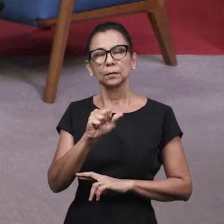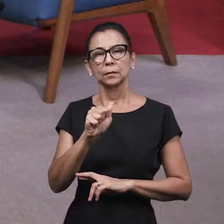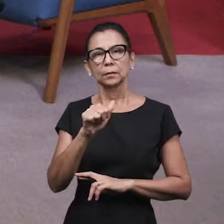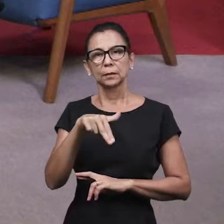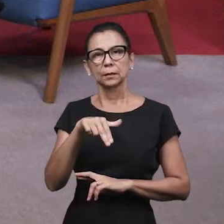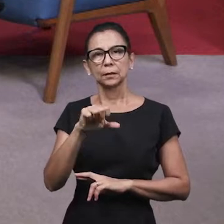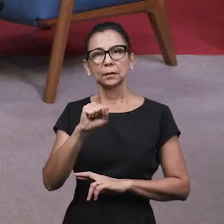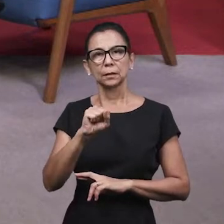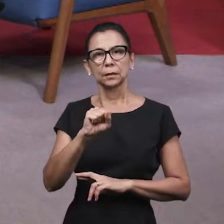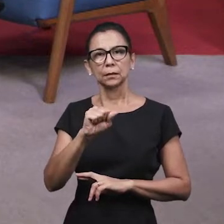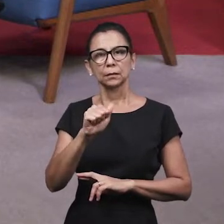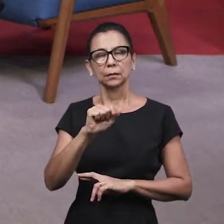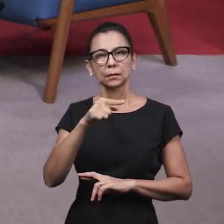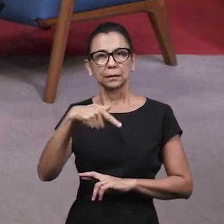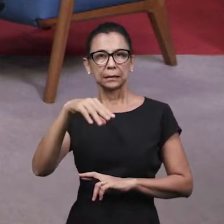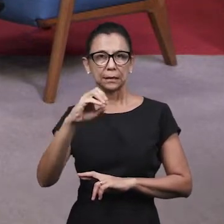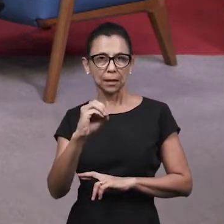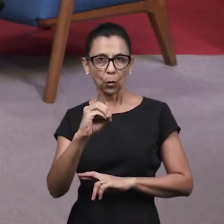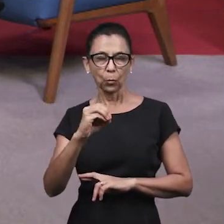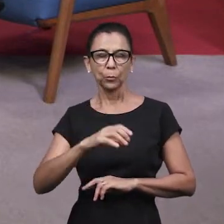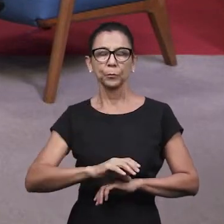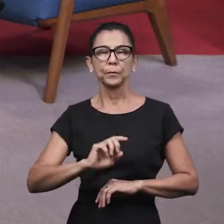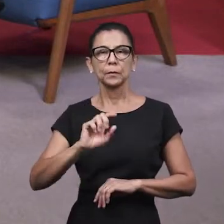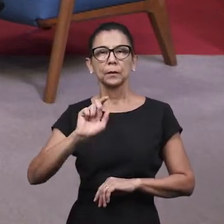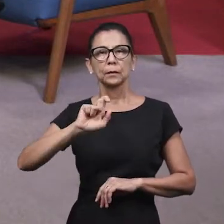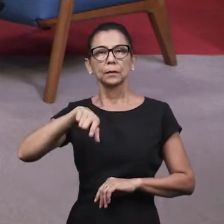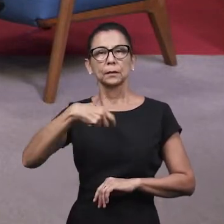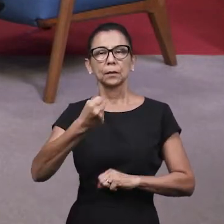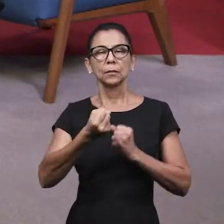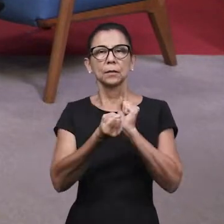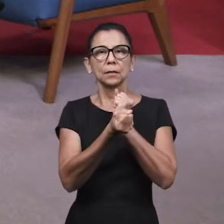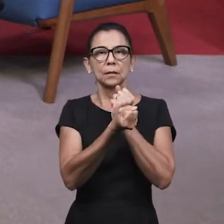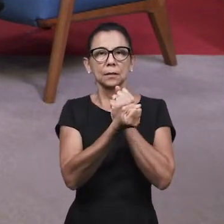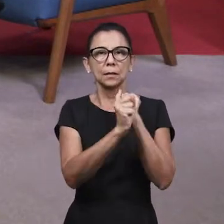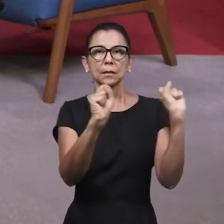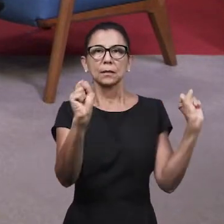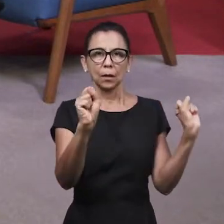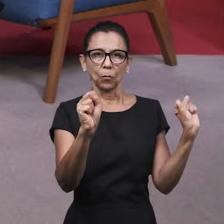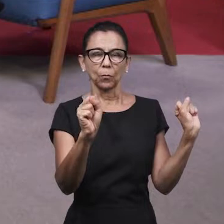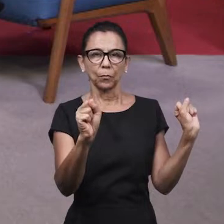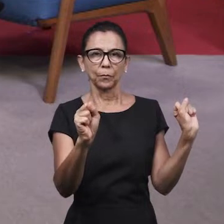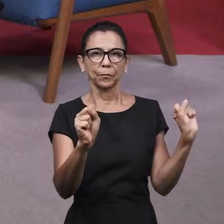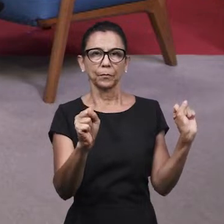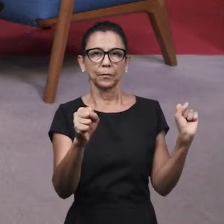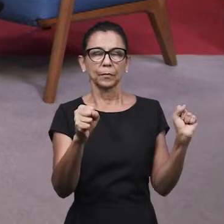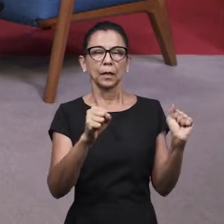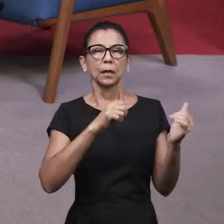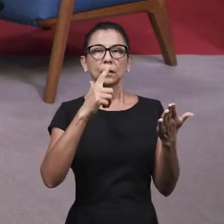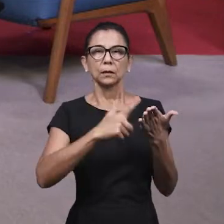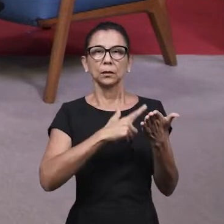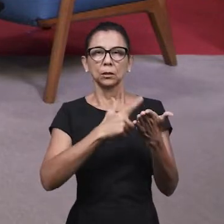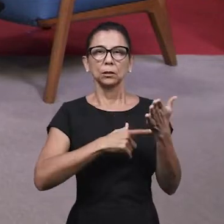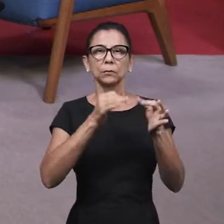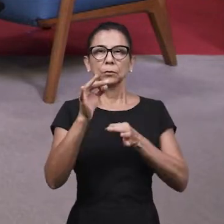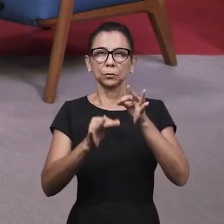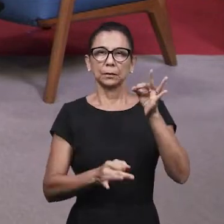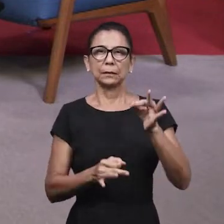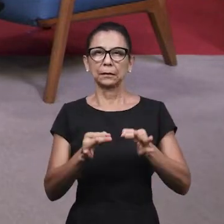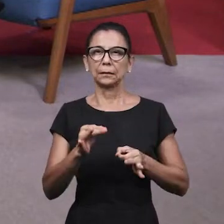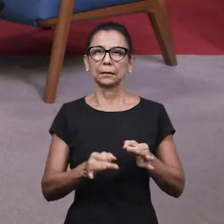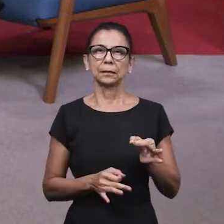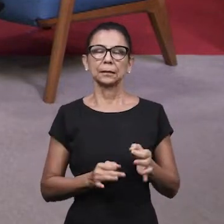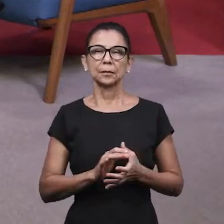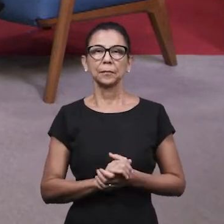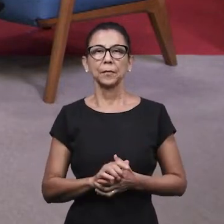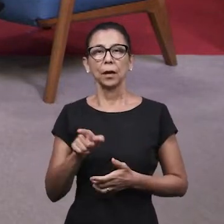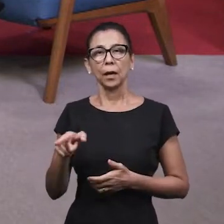Samson, et qui parle sur quelques expériences vécues par Samson, mais aussi